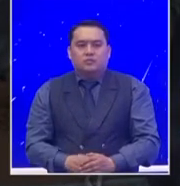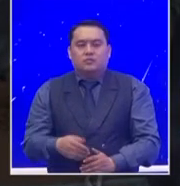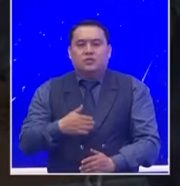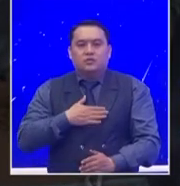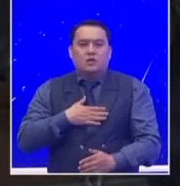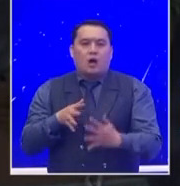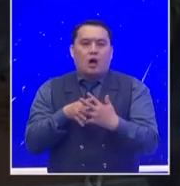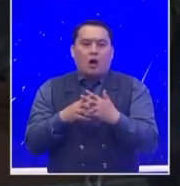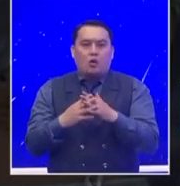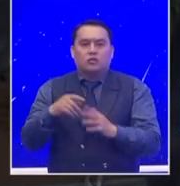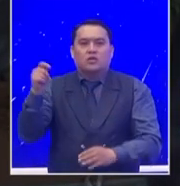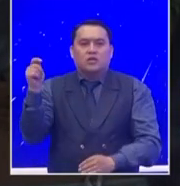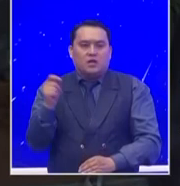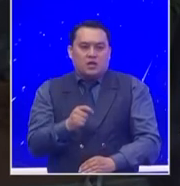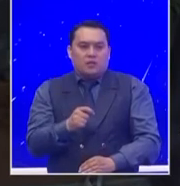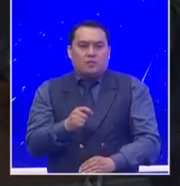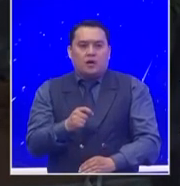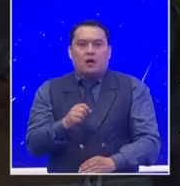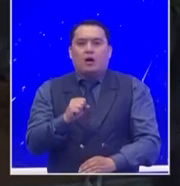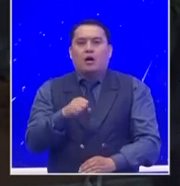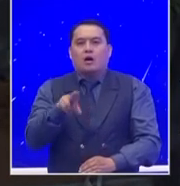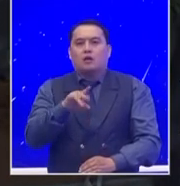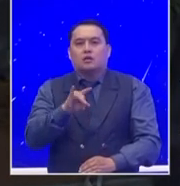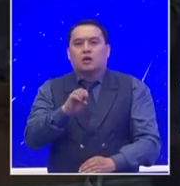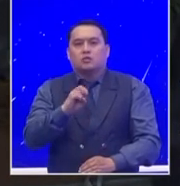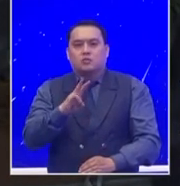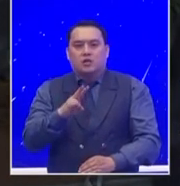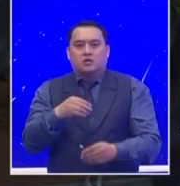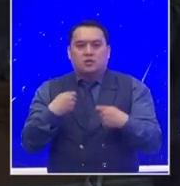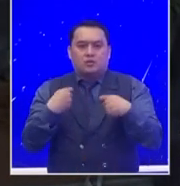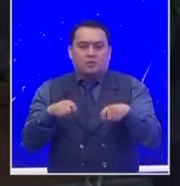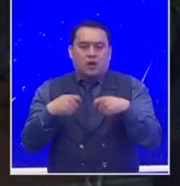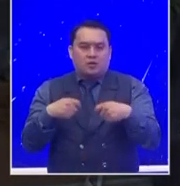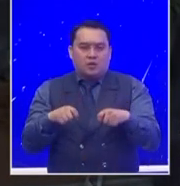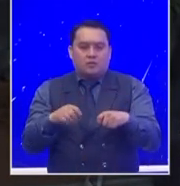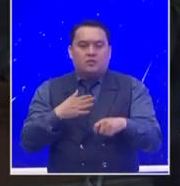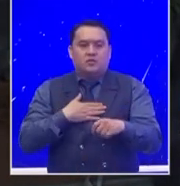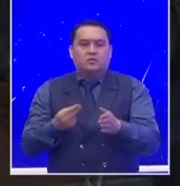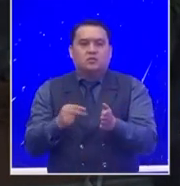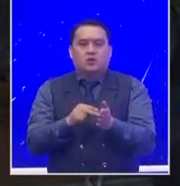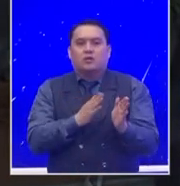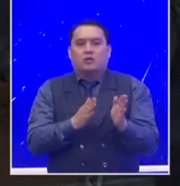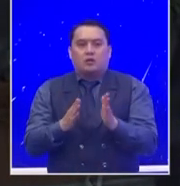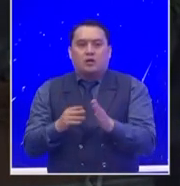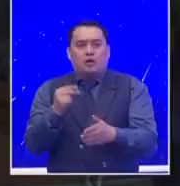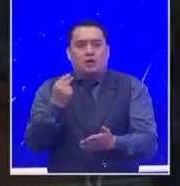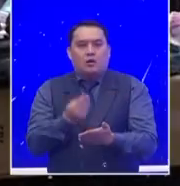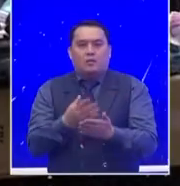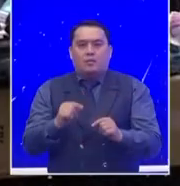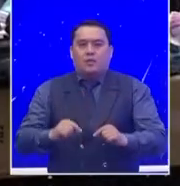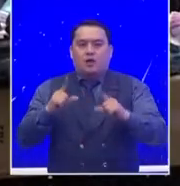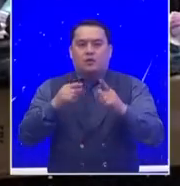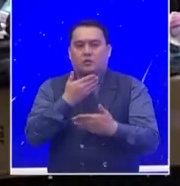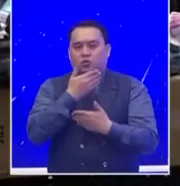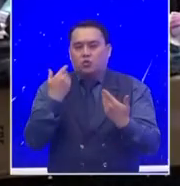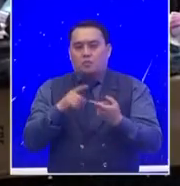ауылды жерден келіп, мінекей адыраспанды бәрі алып атыр. Енді бағамыз біздің тұрақты қымбаттамайды.